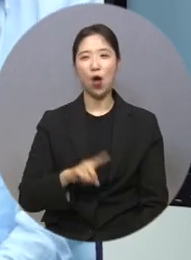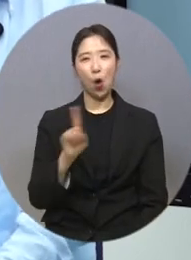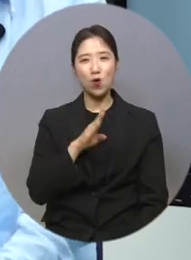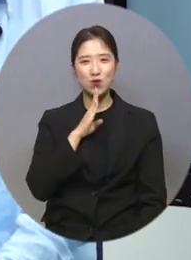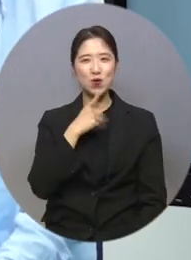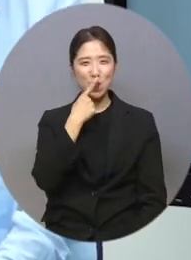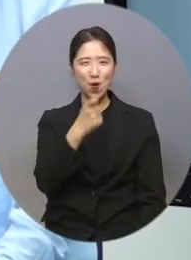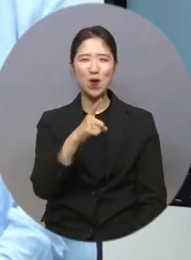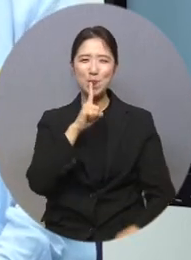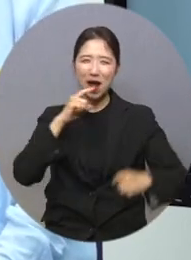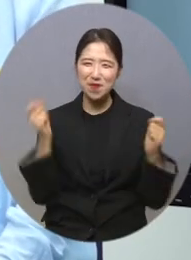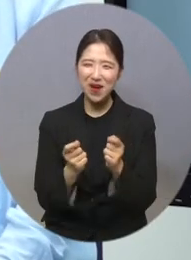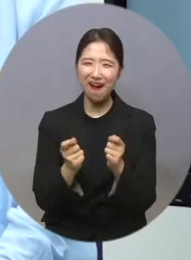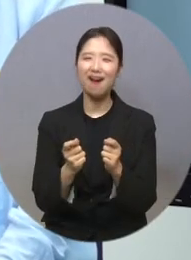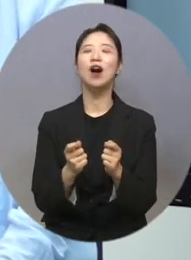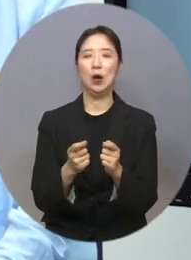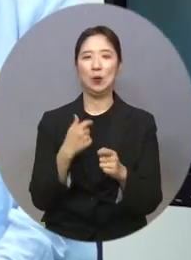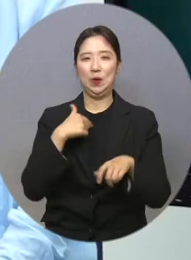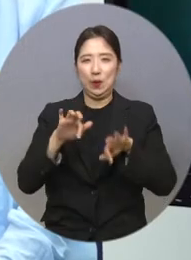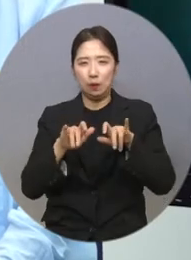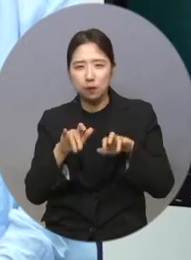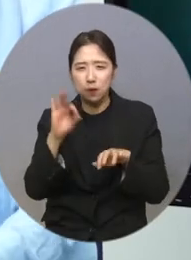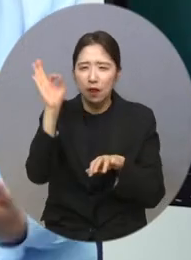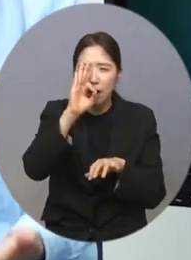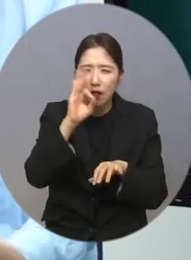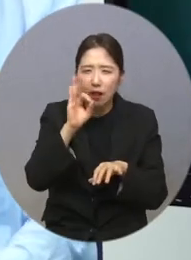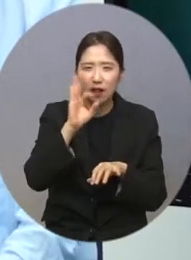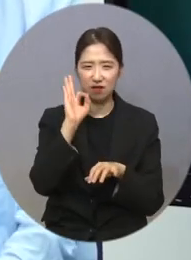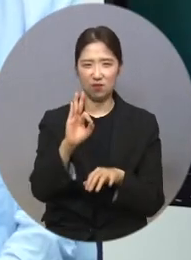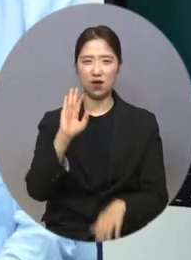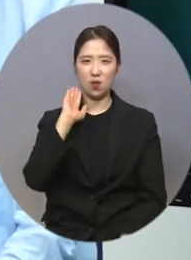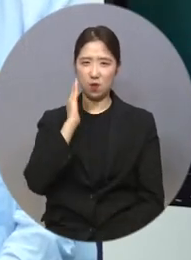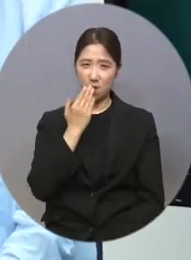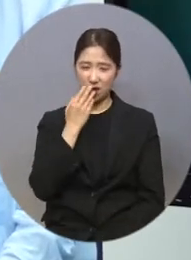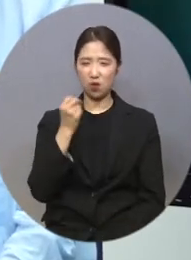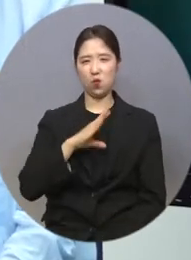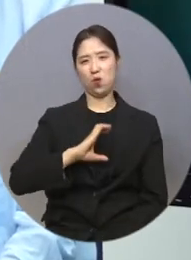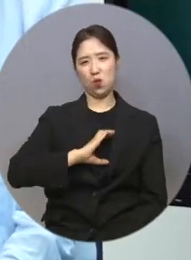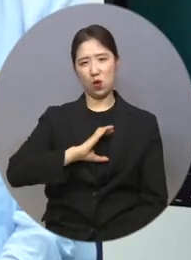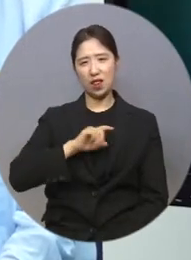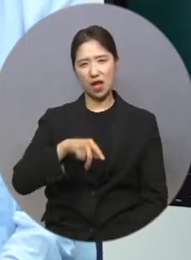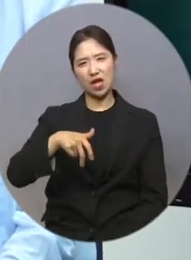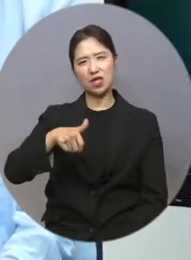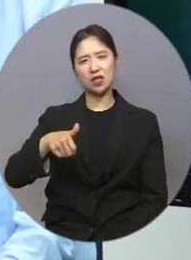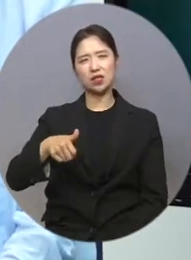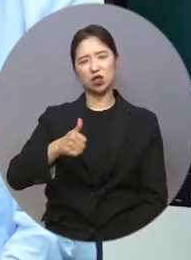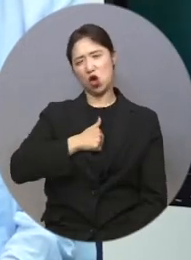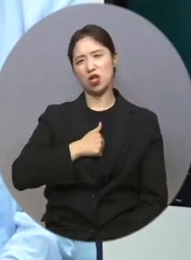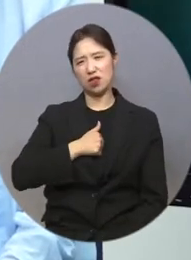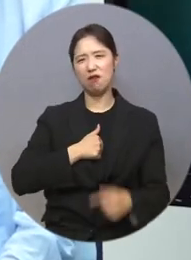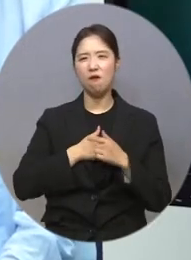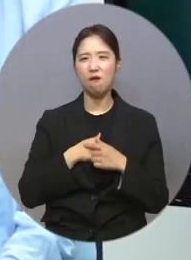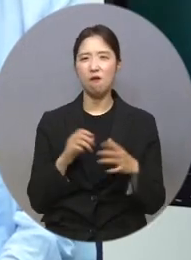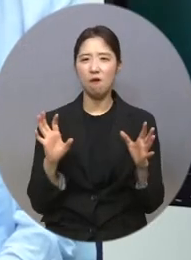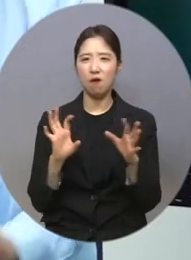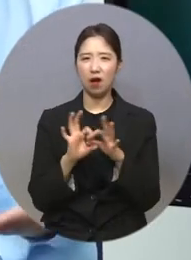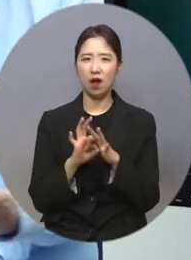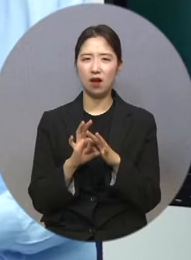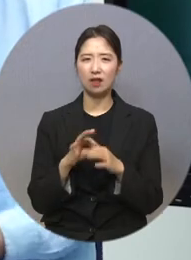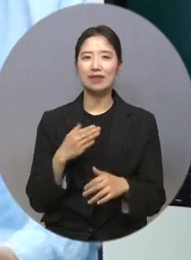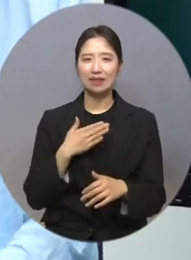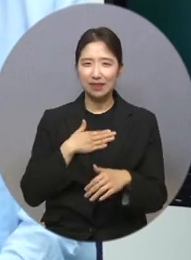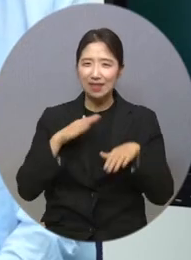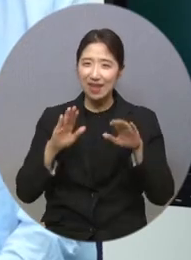많이 했었는데요. 그 농인 저게 코다의 정체성에 대해서 이제 제가 좀